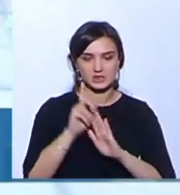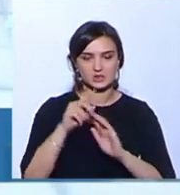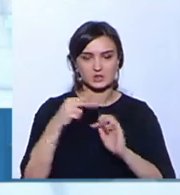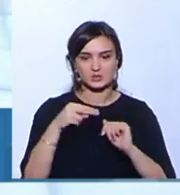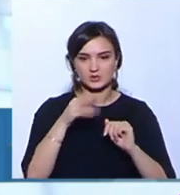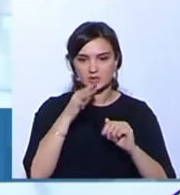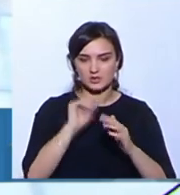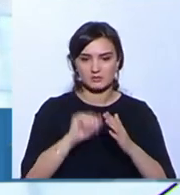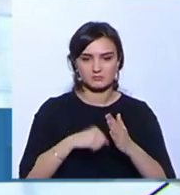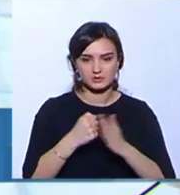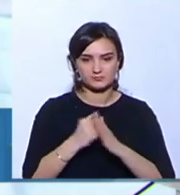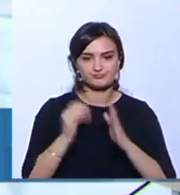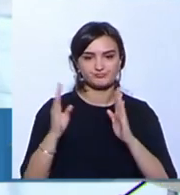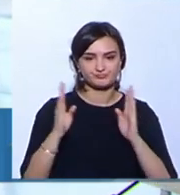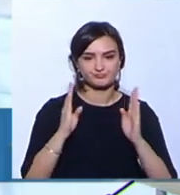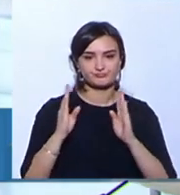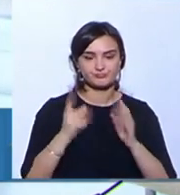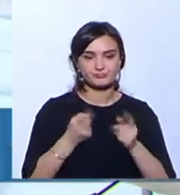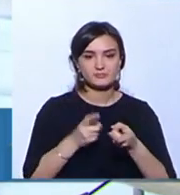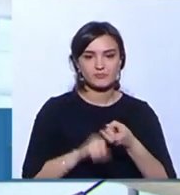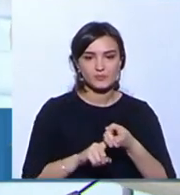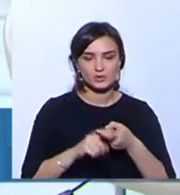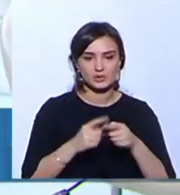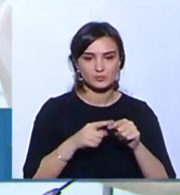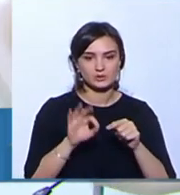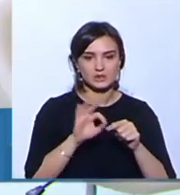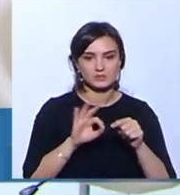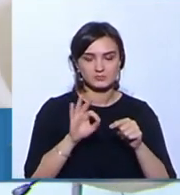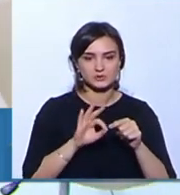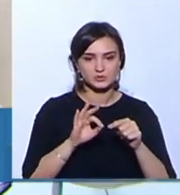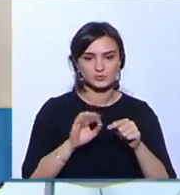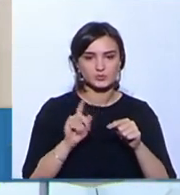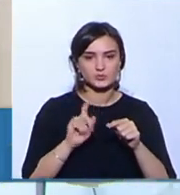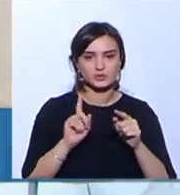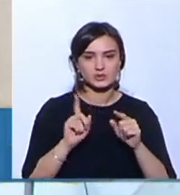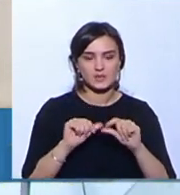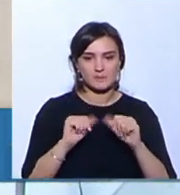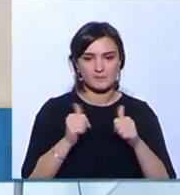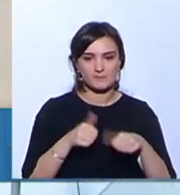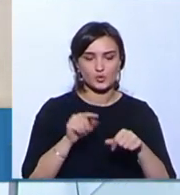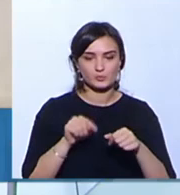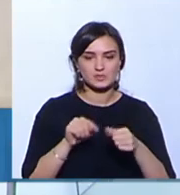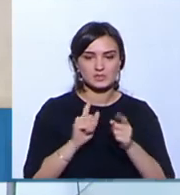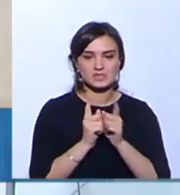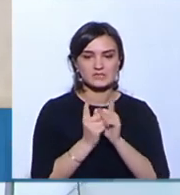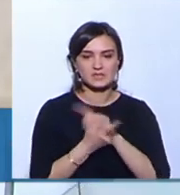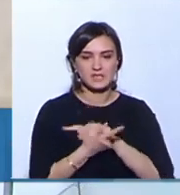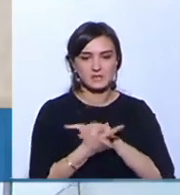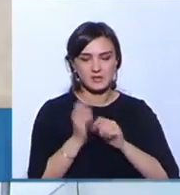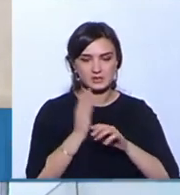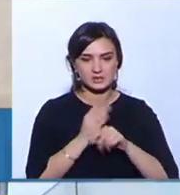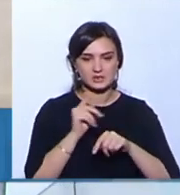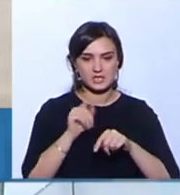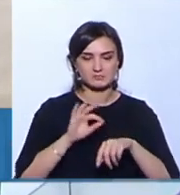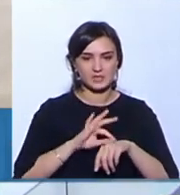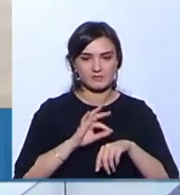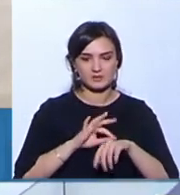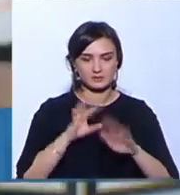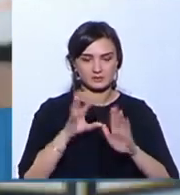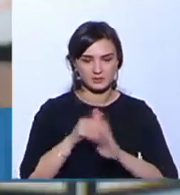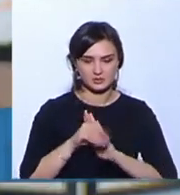20 წლამდე მერყეობს და დამოკიდებულია იმაზე, თუ რა ტიპის მუტაცია გვაქვს ამ დაავადების